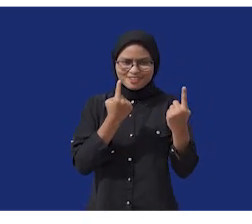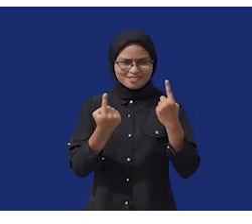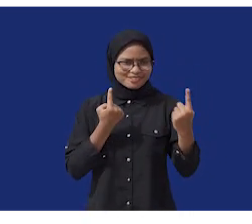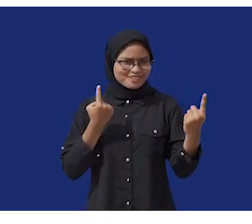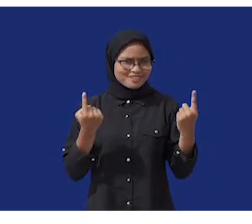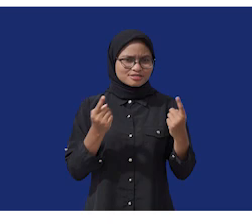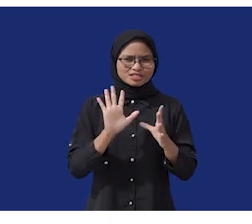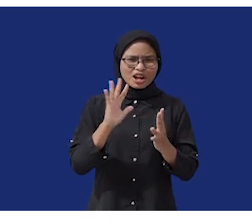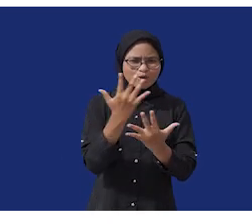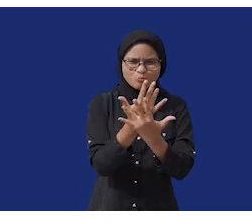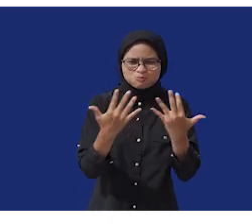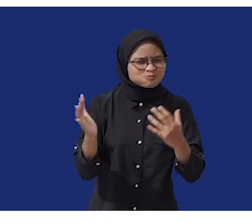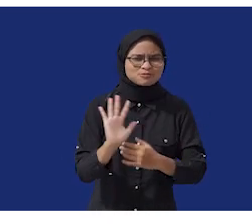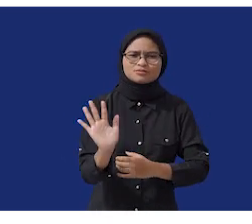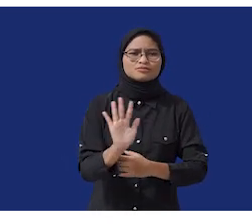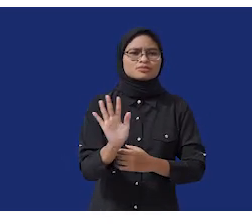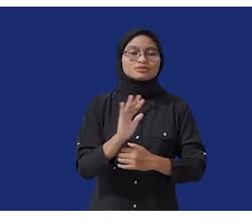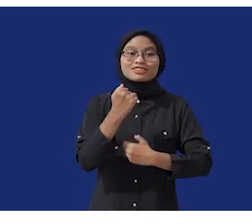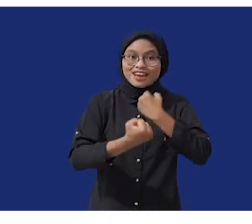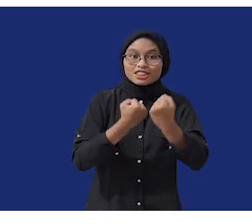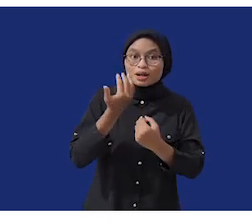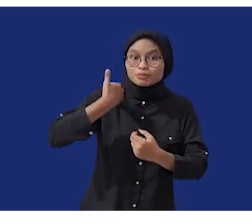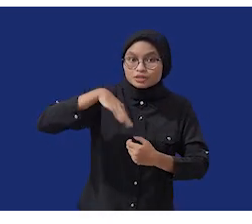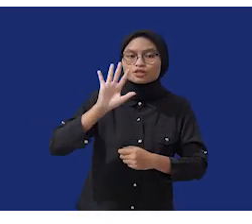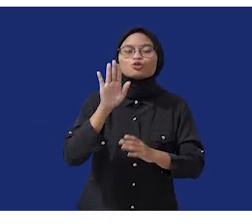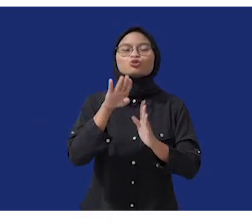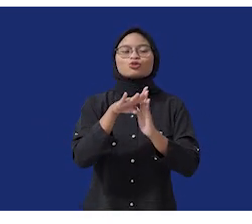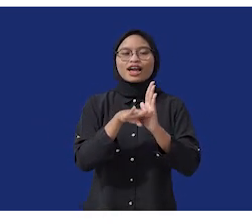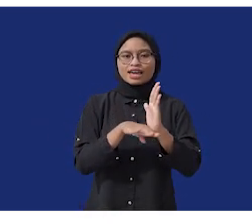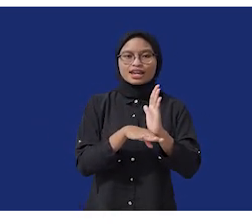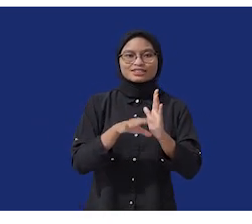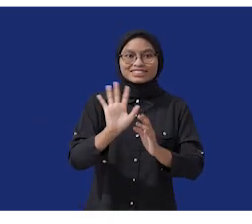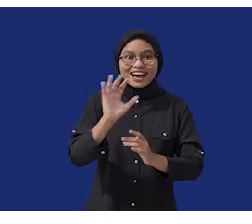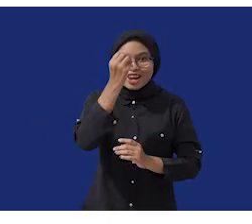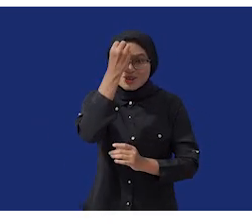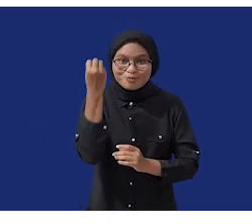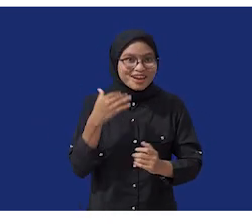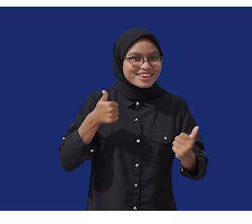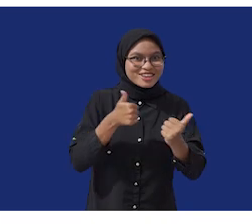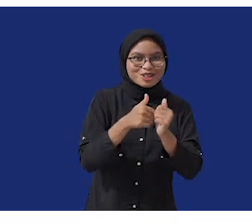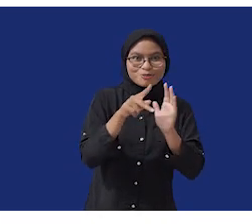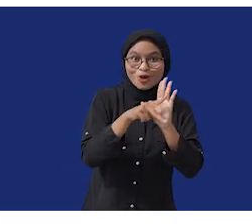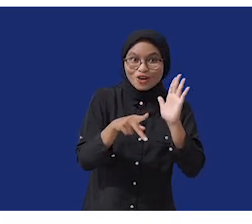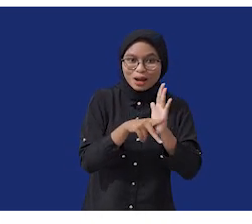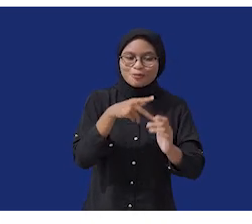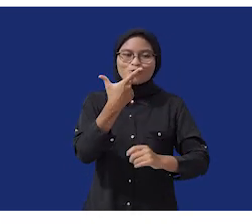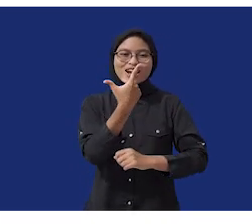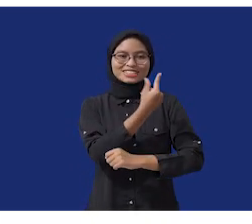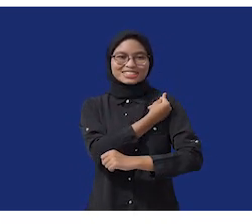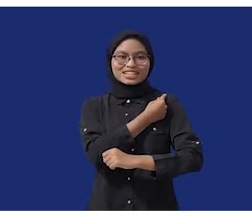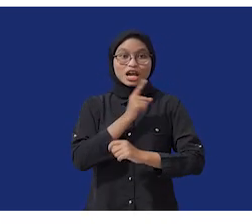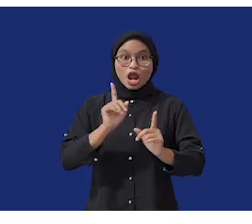jarak, menghindari kerumunan, dan mengurangi mobilitas. Serta jangan lupa, ikuti program